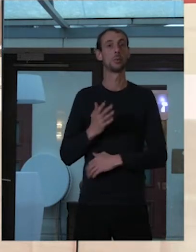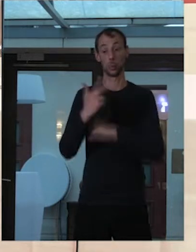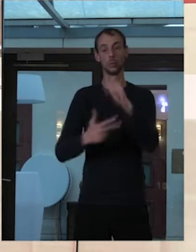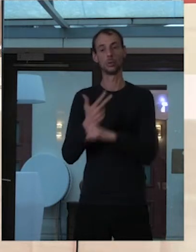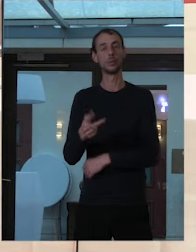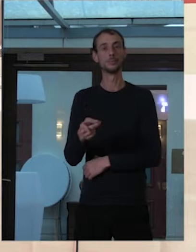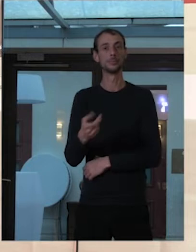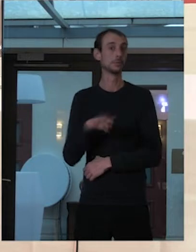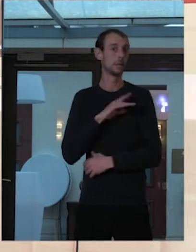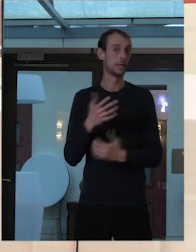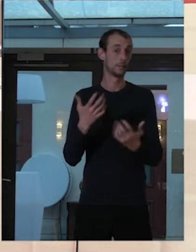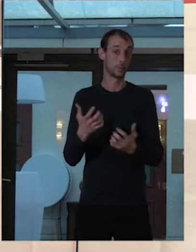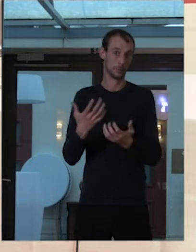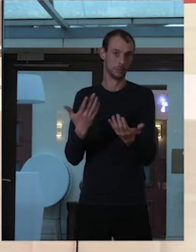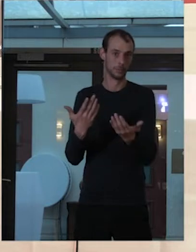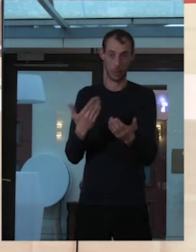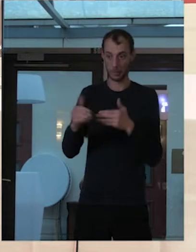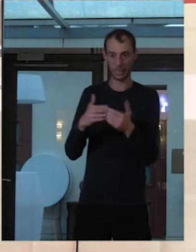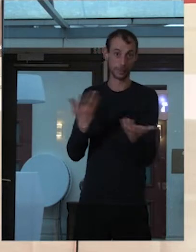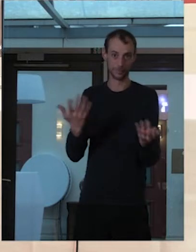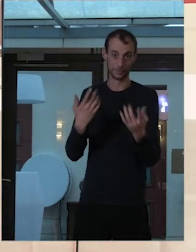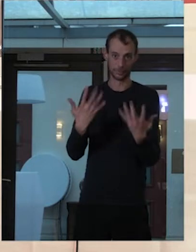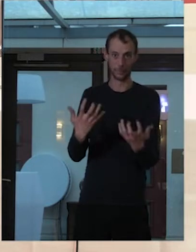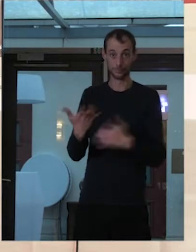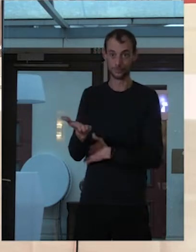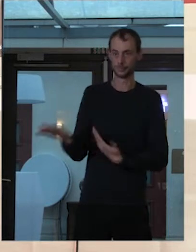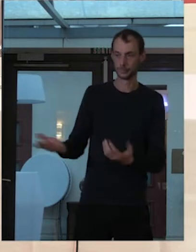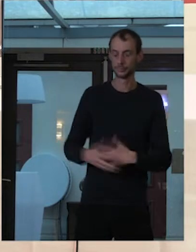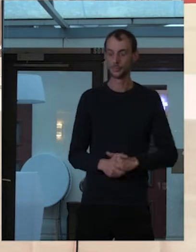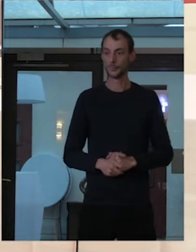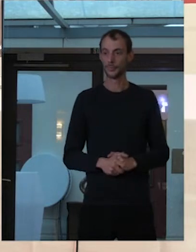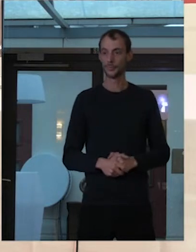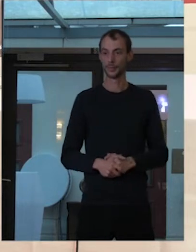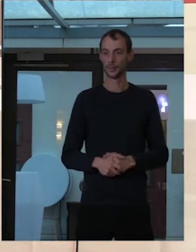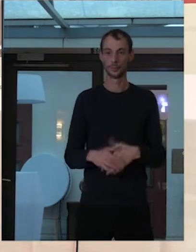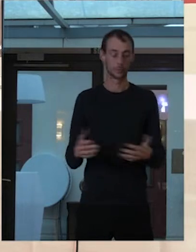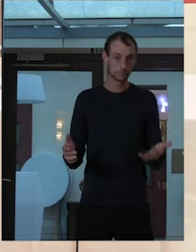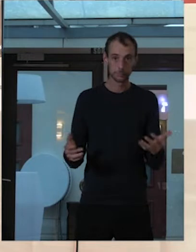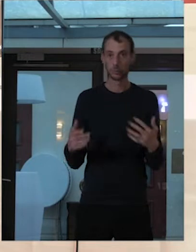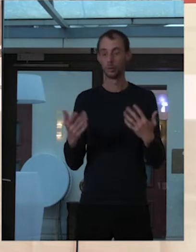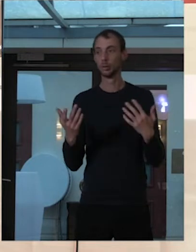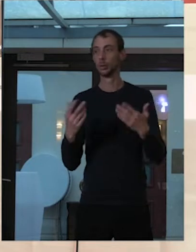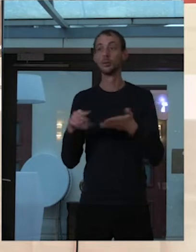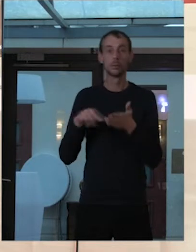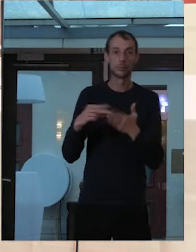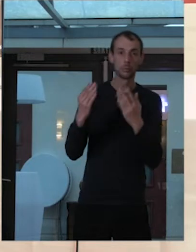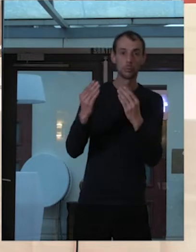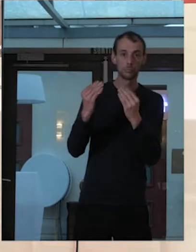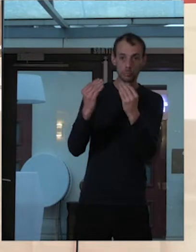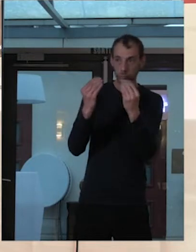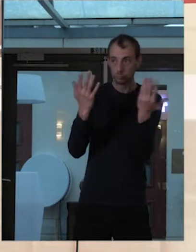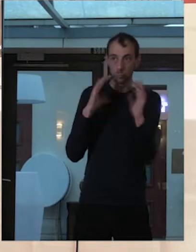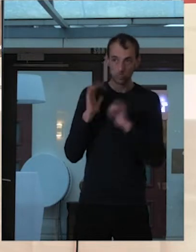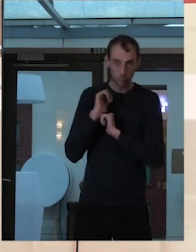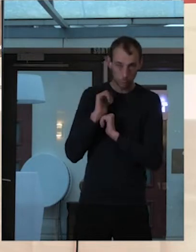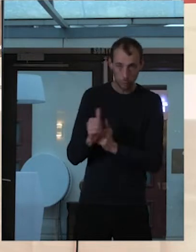faire mon métier. Donc j'ai suivi les cours de danse au sein de mon lycée